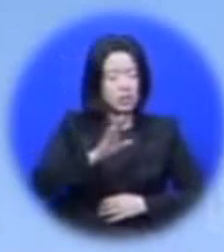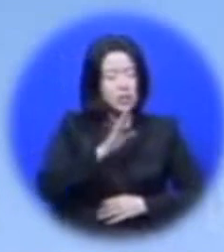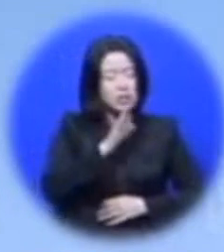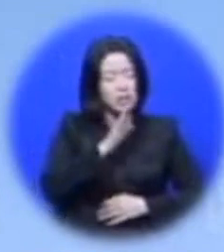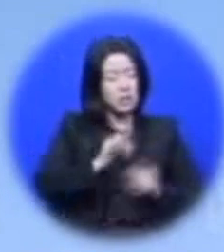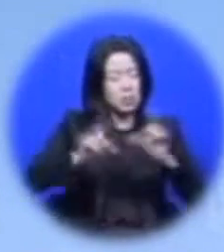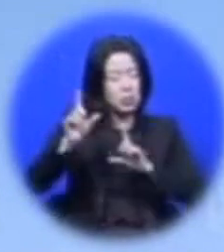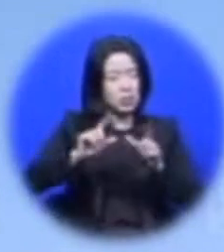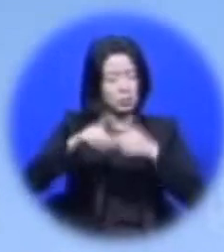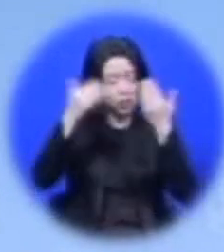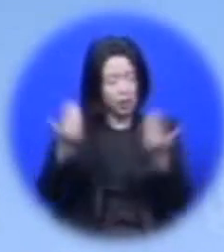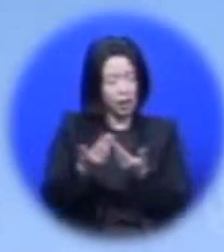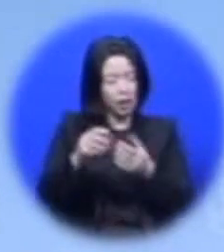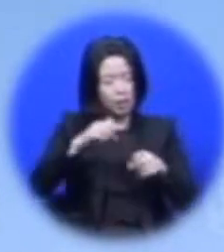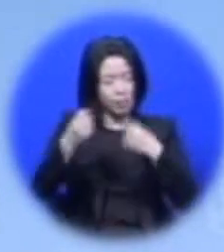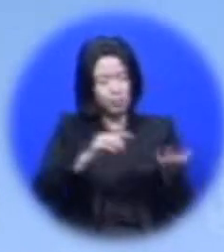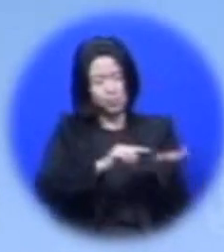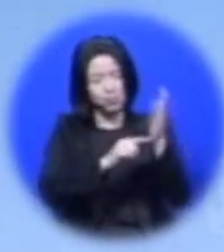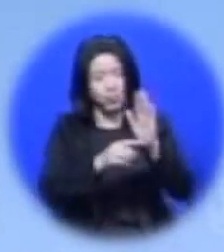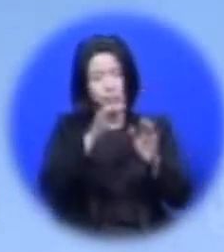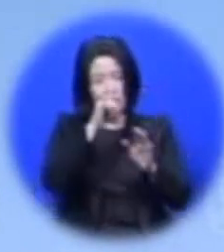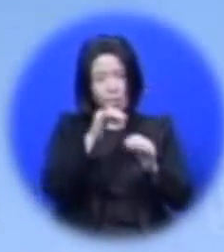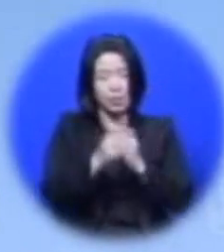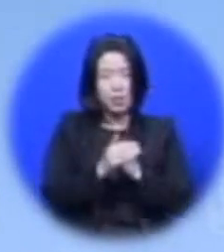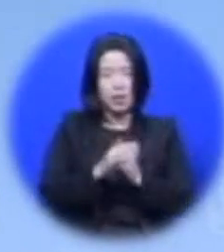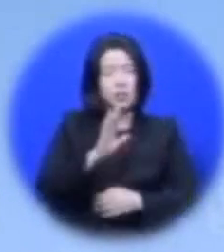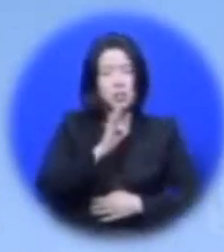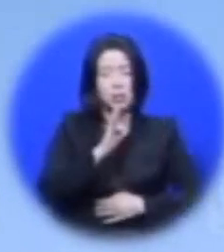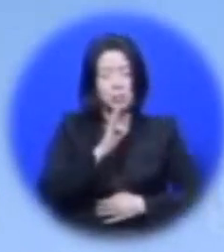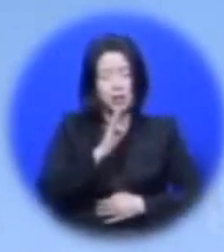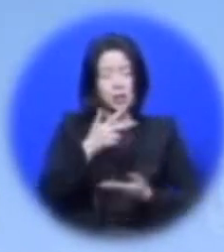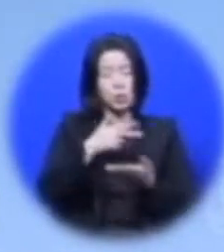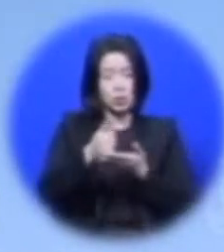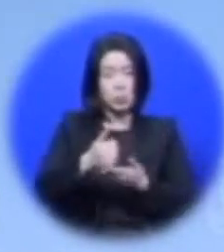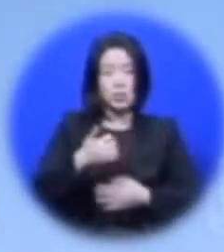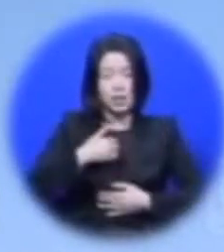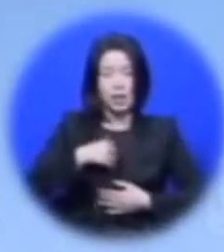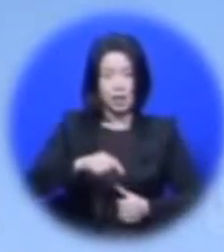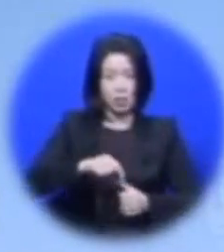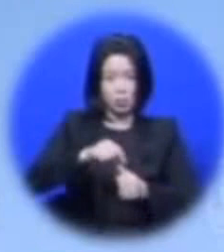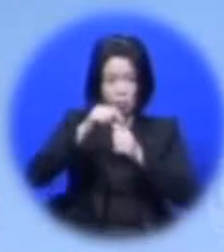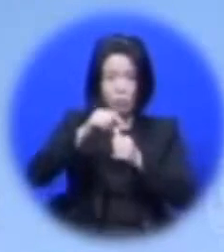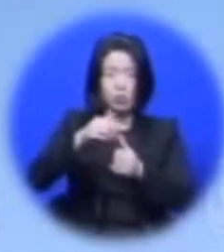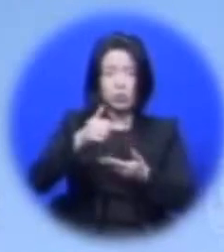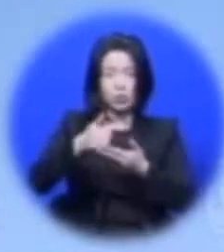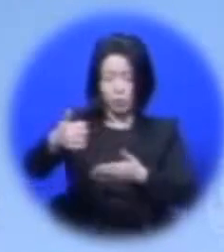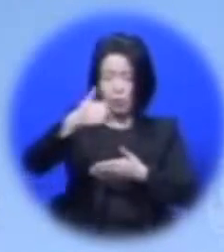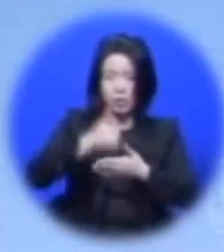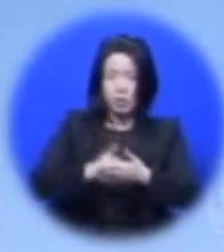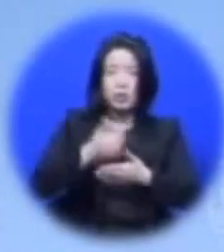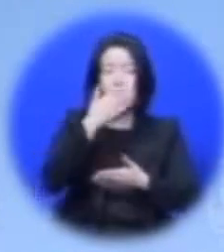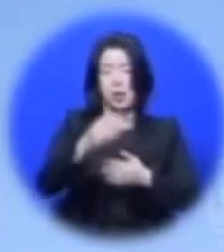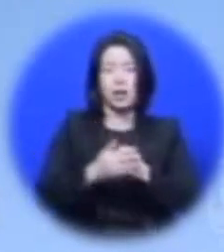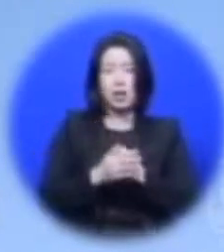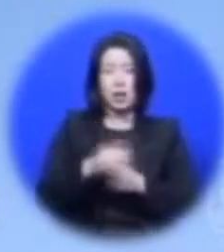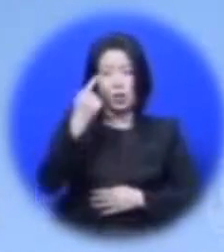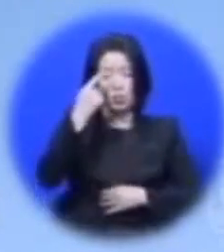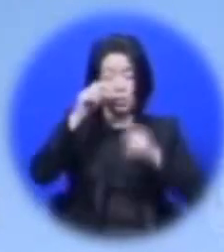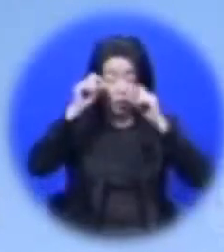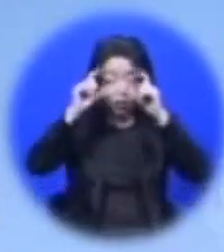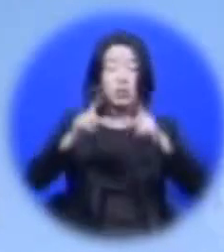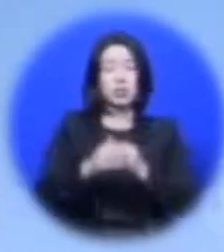그대로 다 드러내고 비로소 주님을 나의 구주로 영접하게 됩니다. 눈이